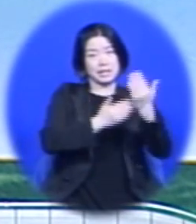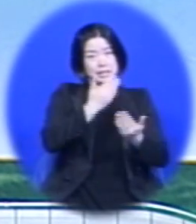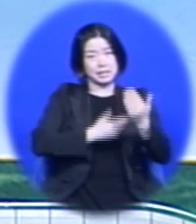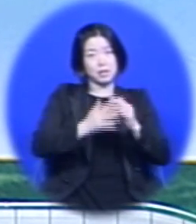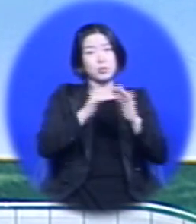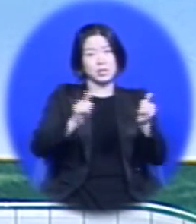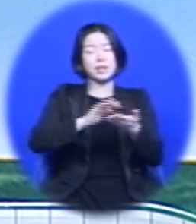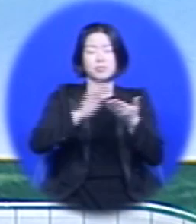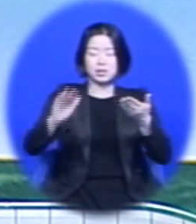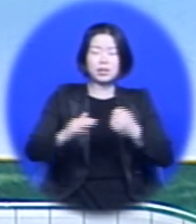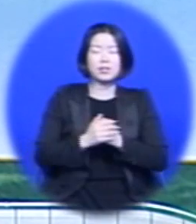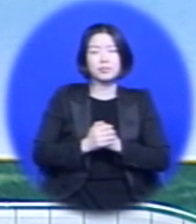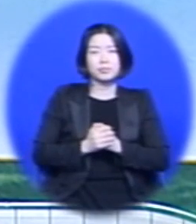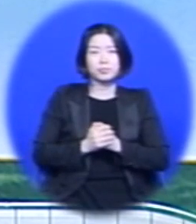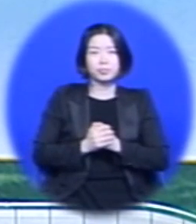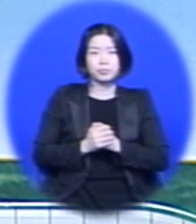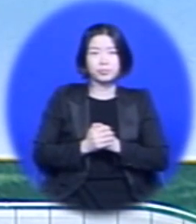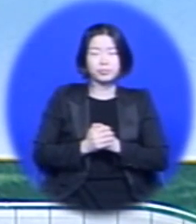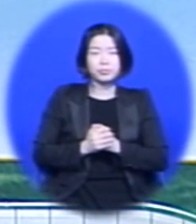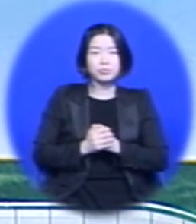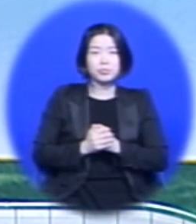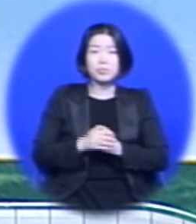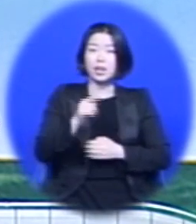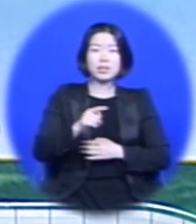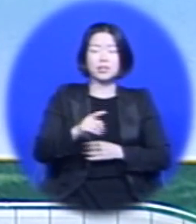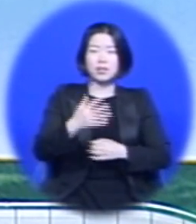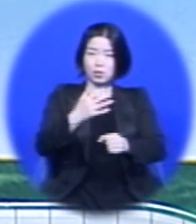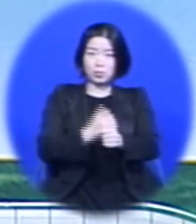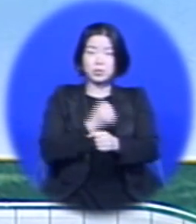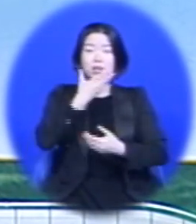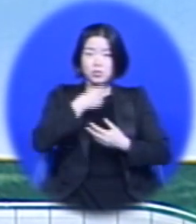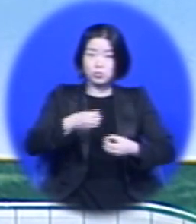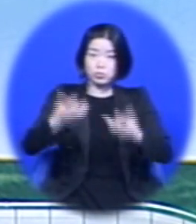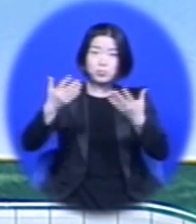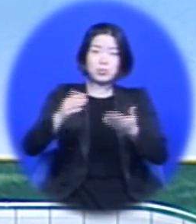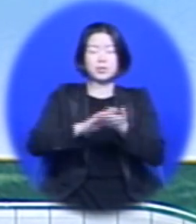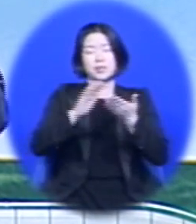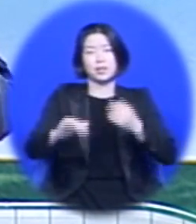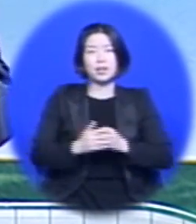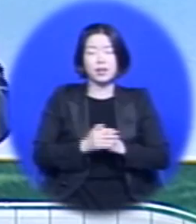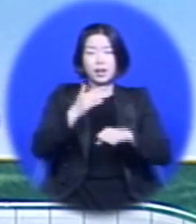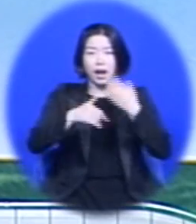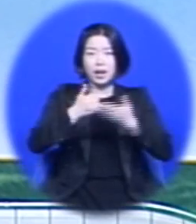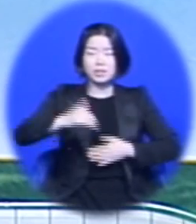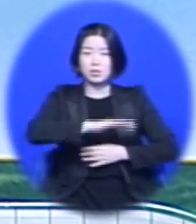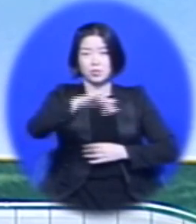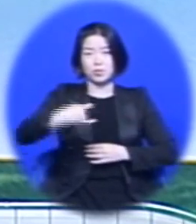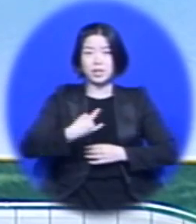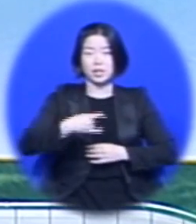상속자이십니다. 하나님의 상속자이십니다. 이건 엄청난 축복입니다. 하나님이 우리에게